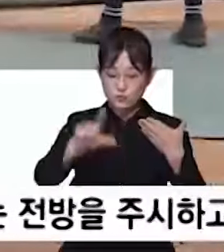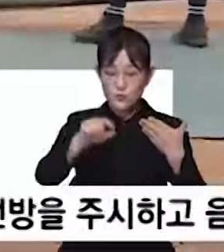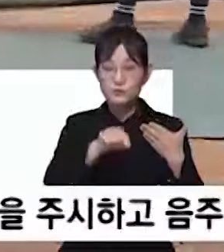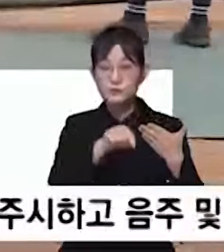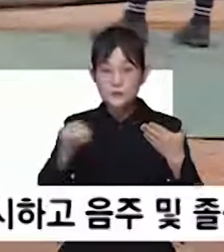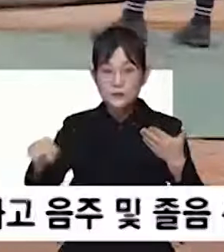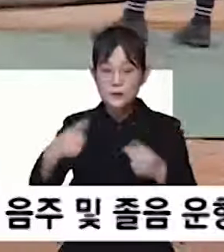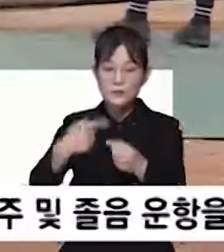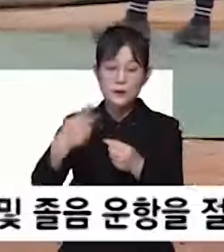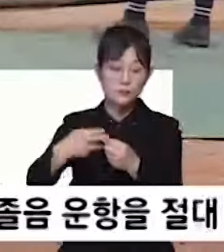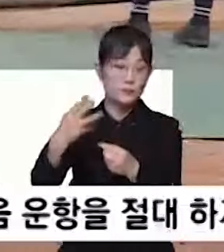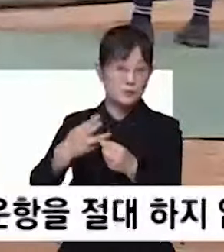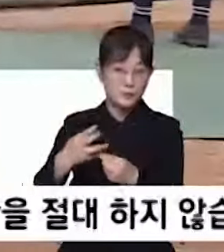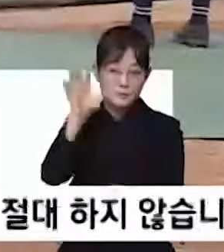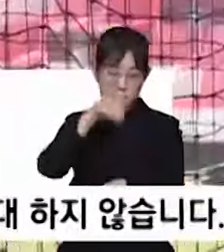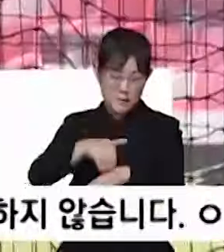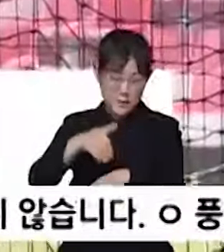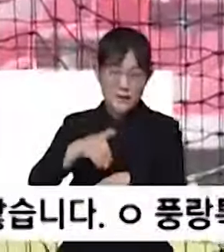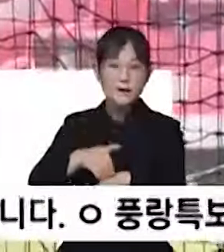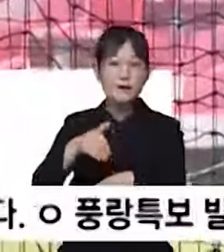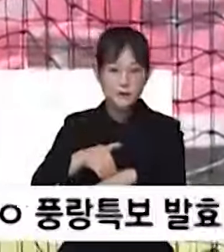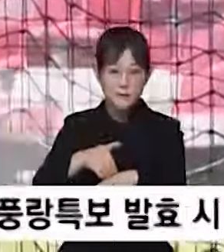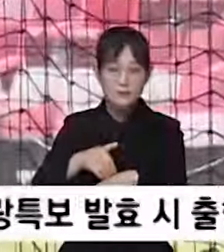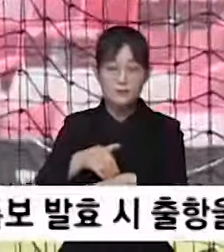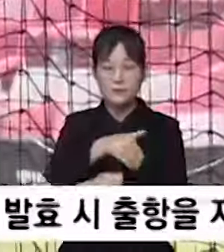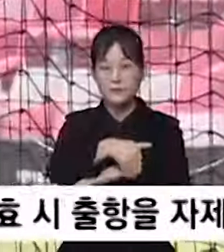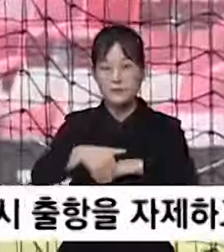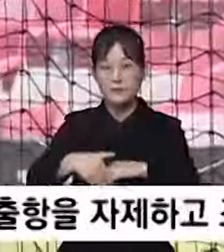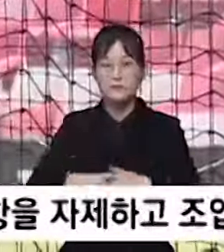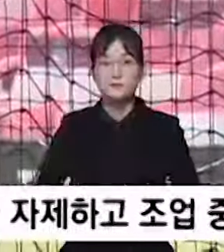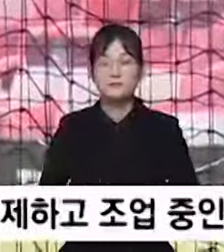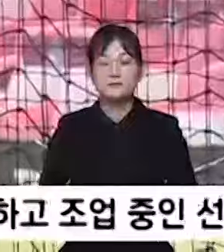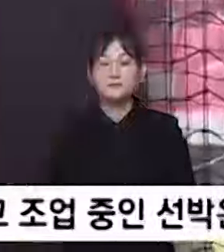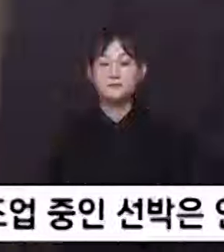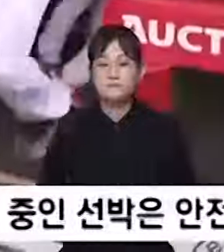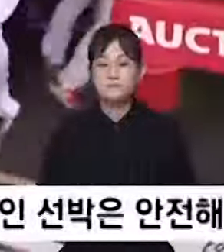세 차례의 연습 경기로 실전 감각을 끌어올릴 계획입니다.